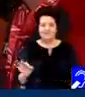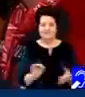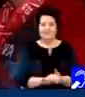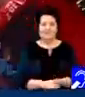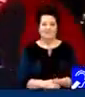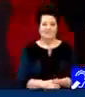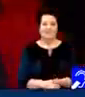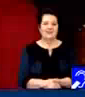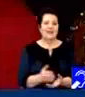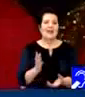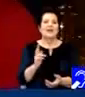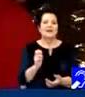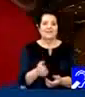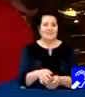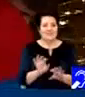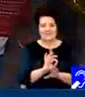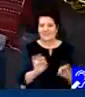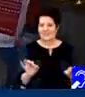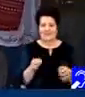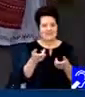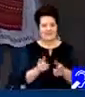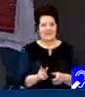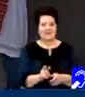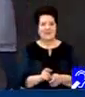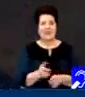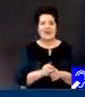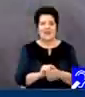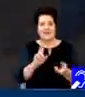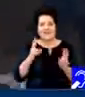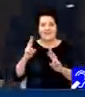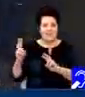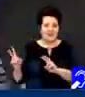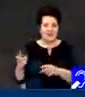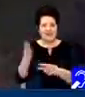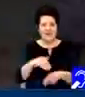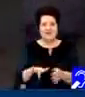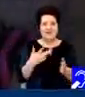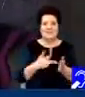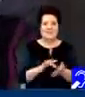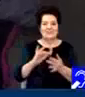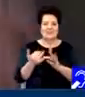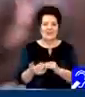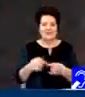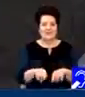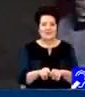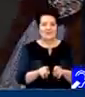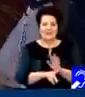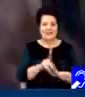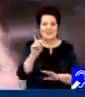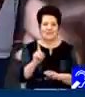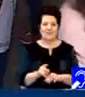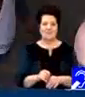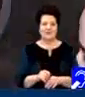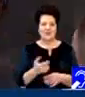avem. Ajunge pentru toată lumea? Da, sigur. Cursa de alergat sau horă ca în centrul satului. Așa cum a început